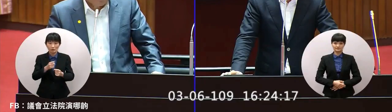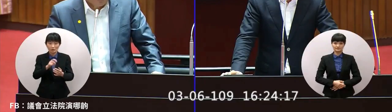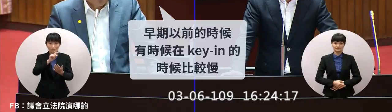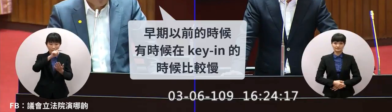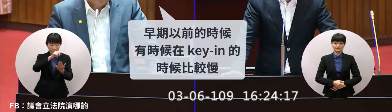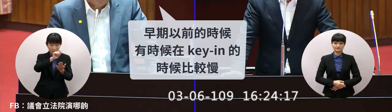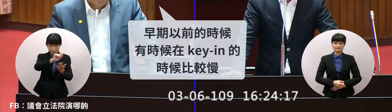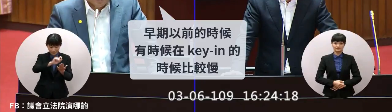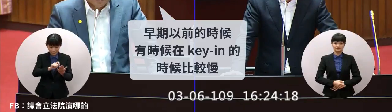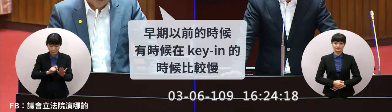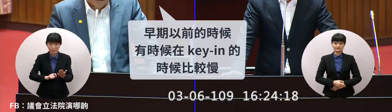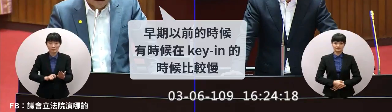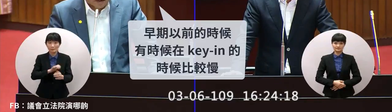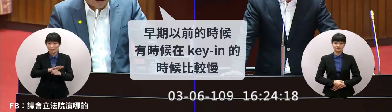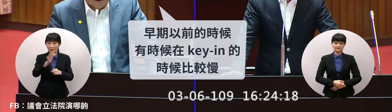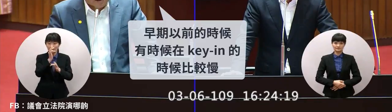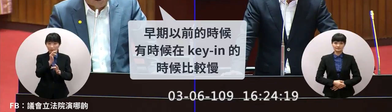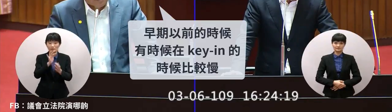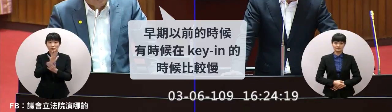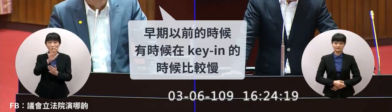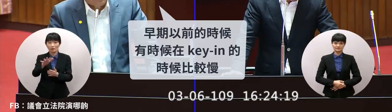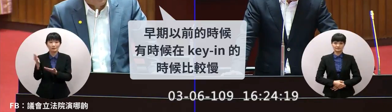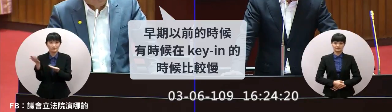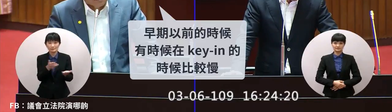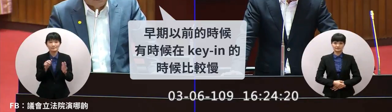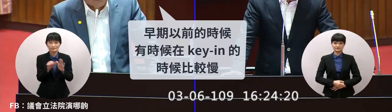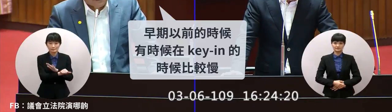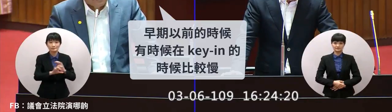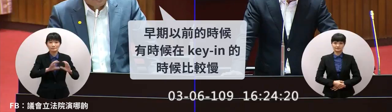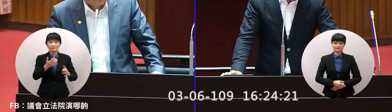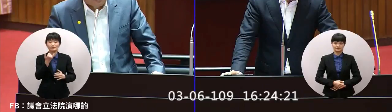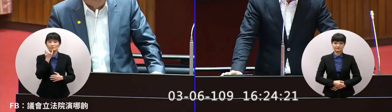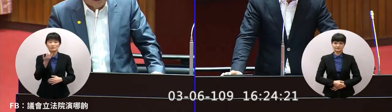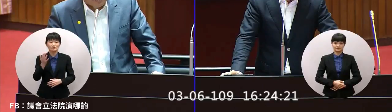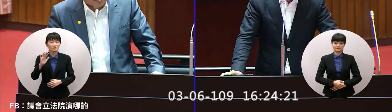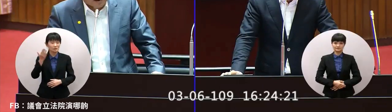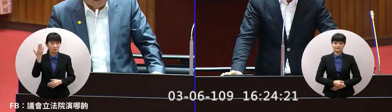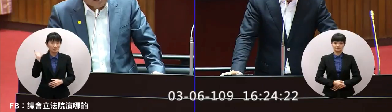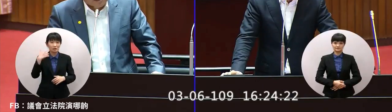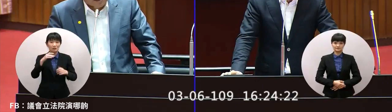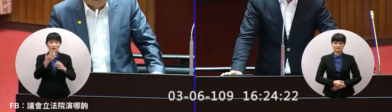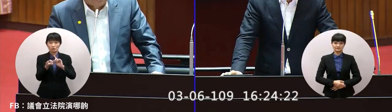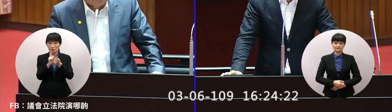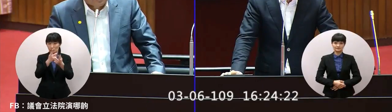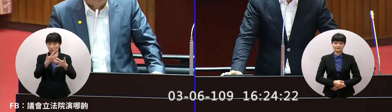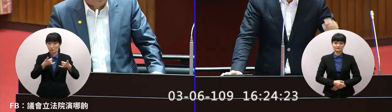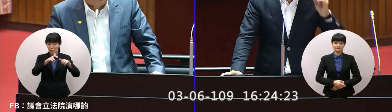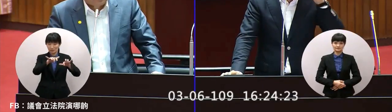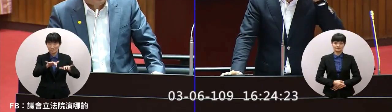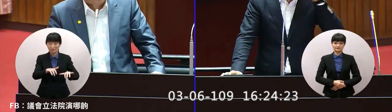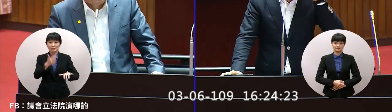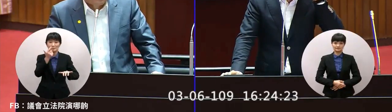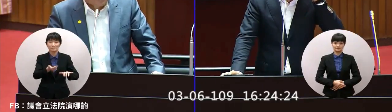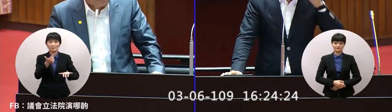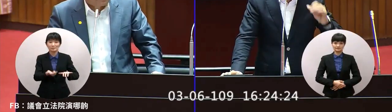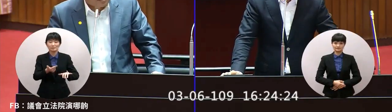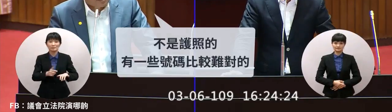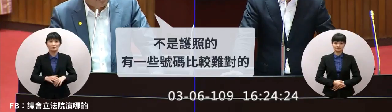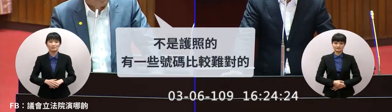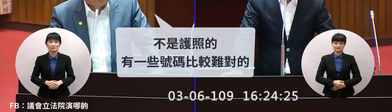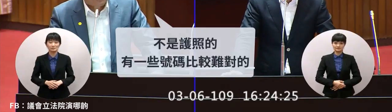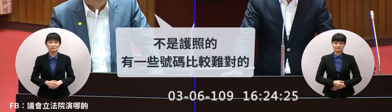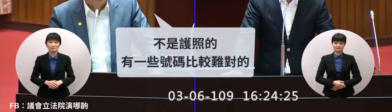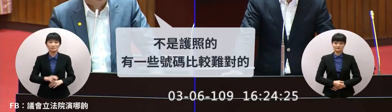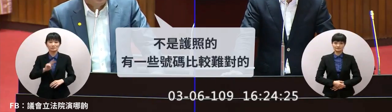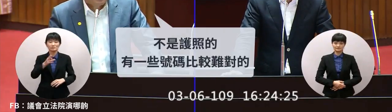呐。好，啊，古早以前的时候，就当时啊在起印的时候较慢，好啊，一寡用其他奇奇怪，唔像奇奇怪怪啦，